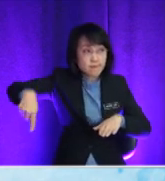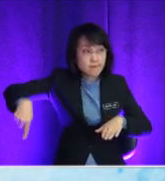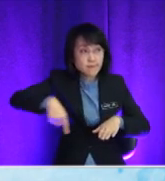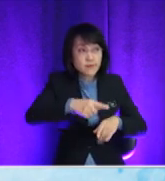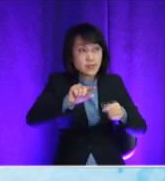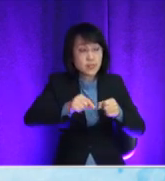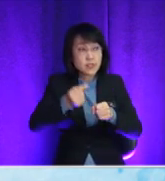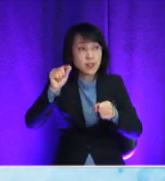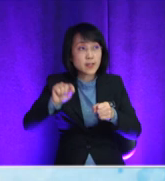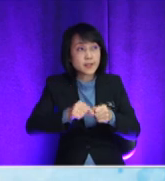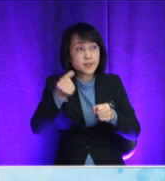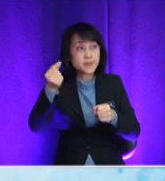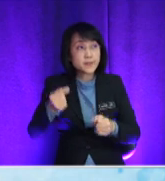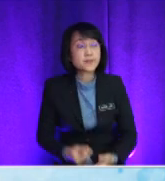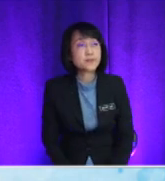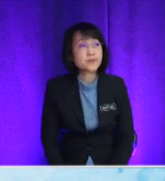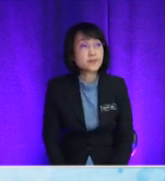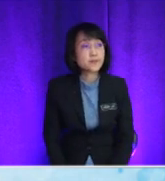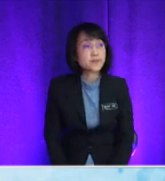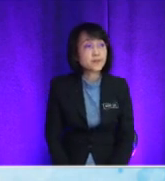kalau dapat bahagia